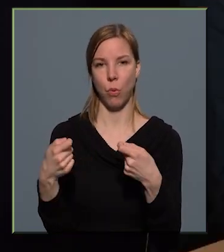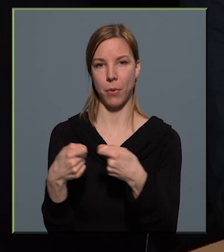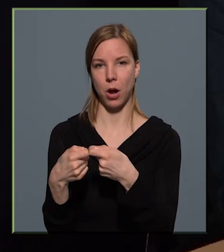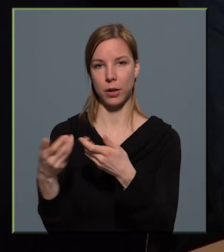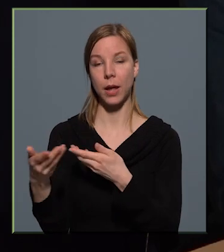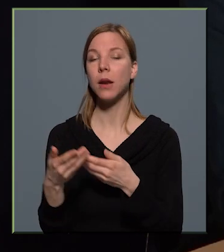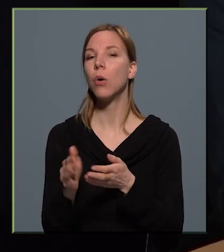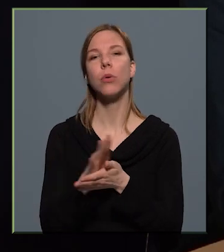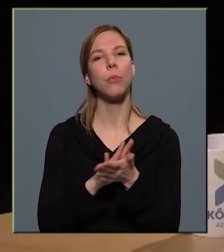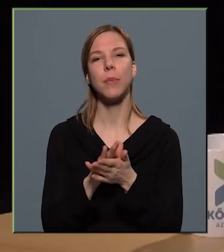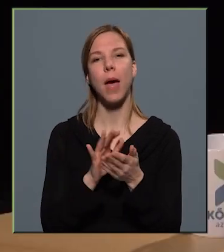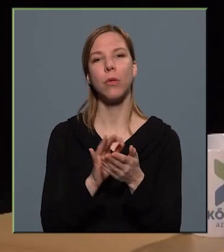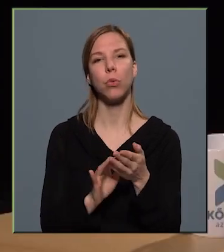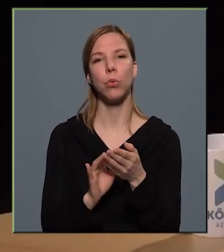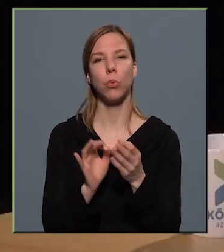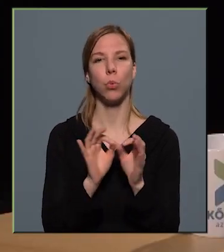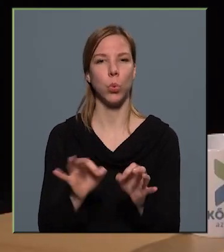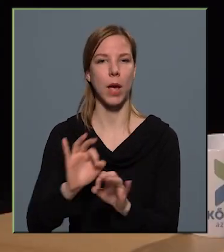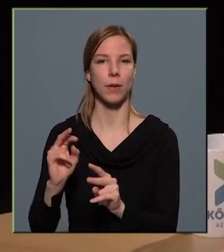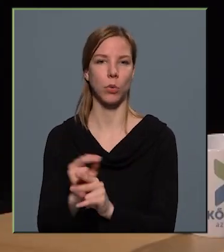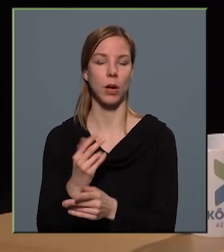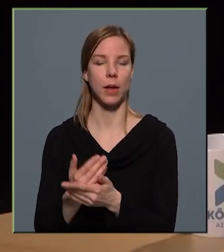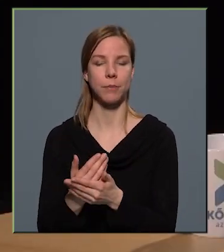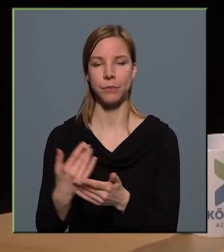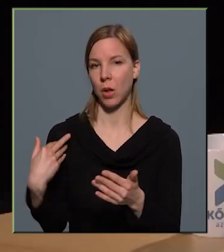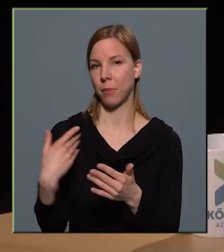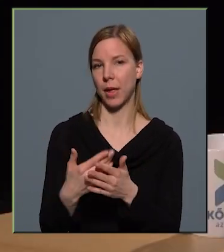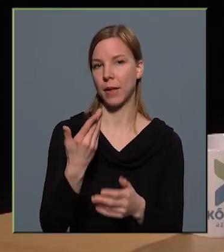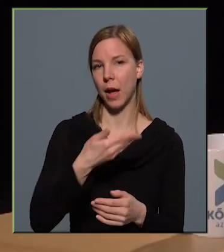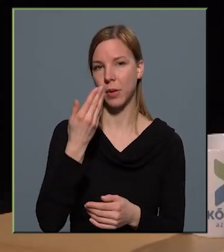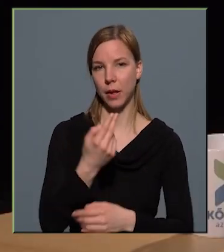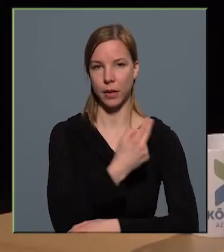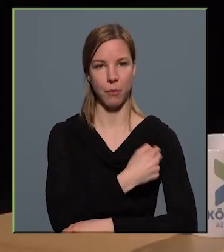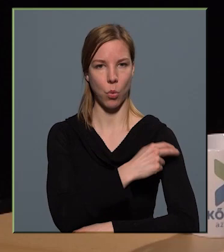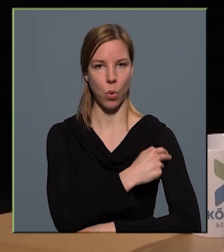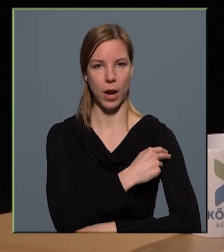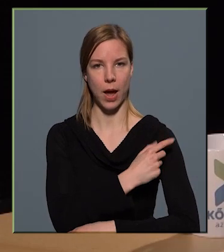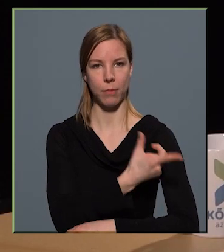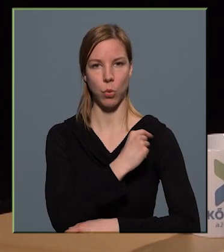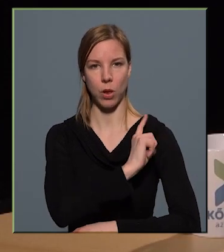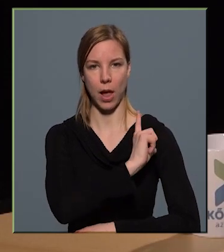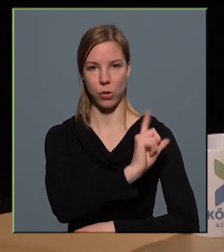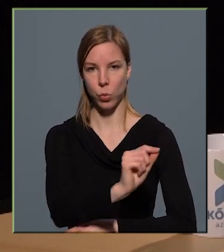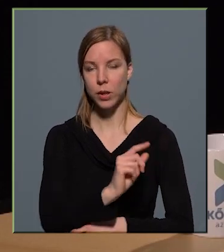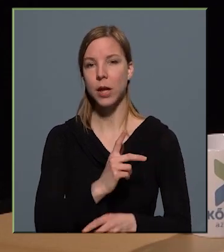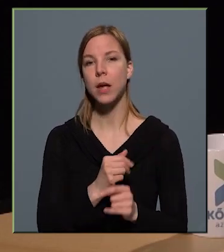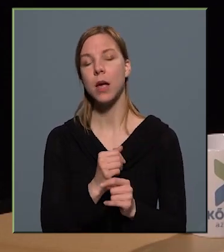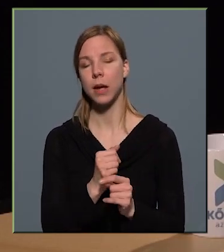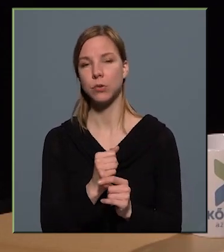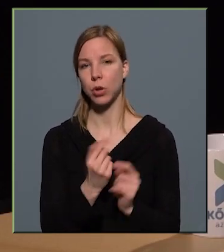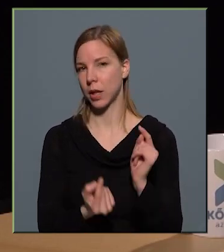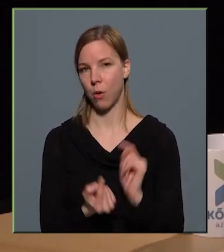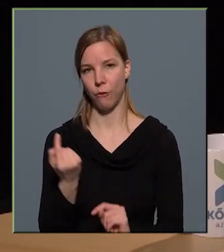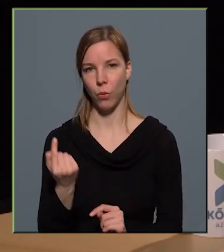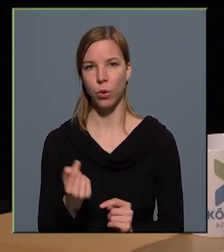ügyek fordulnak elő? Hát az imént említett azért kórházi eltűnések is vannak szép száma, illetve